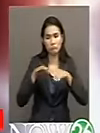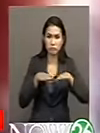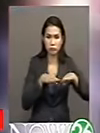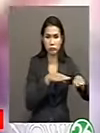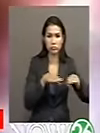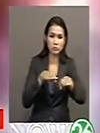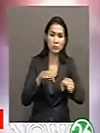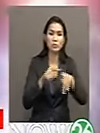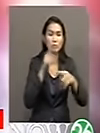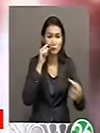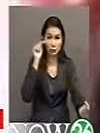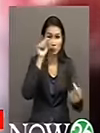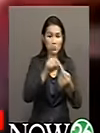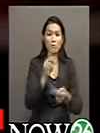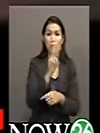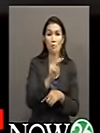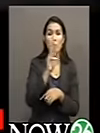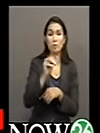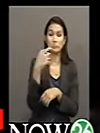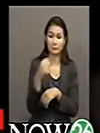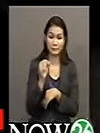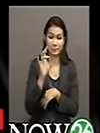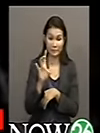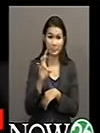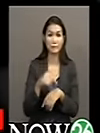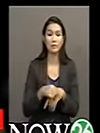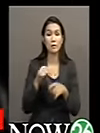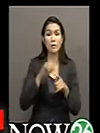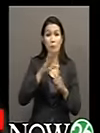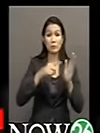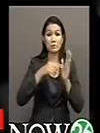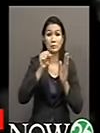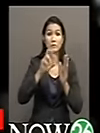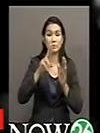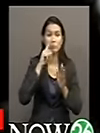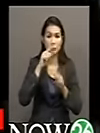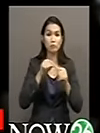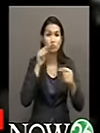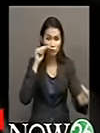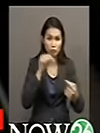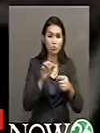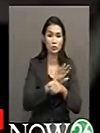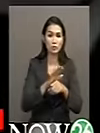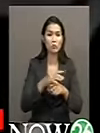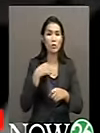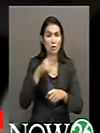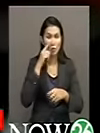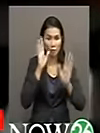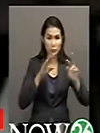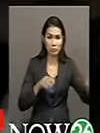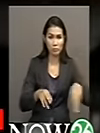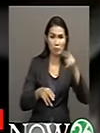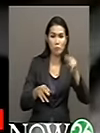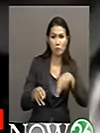ดๆครับกระทั่งถึงกม.ที่17เส้นมิตรภาพในจังหวัดสระบุรีครับตำรวจตามมาทันคนร้ายก็เลยชักอาวุธปืนขึ้นม